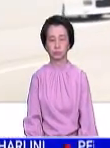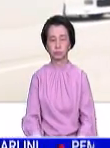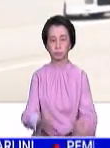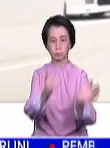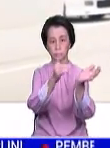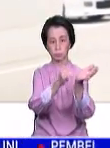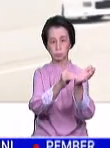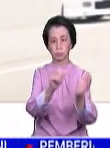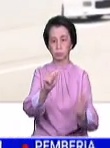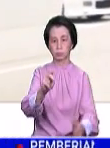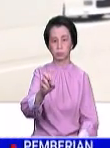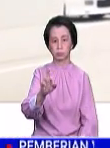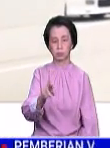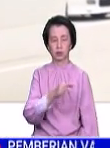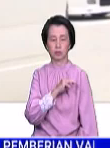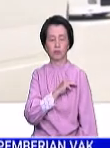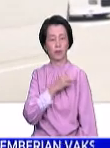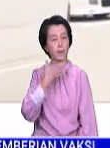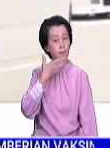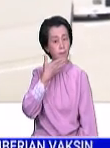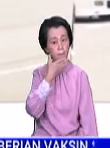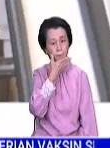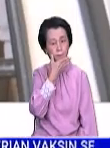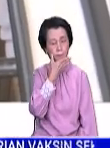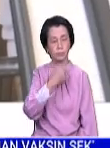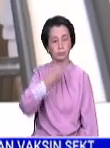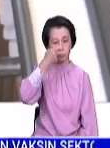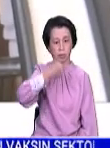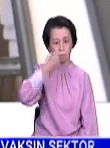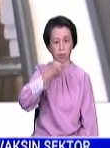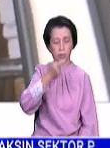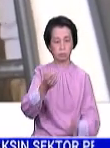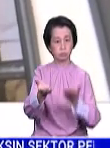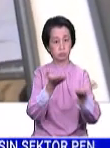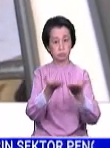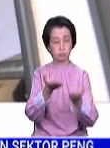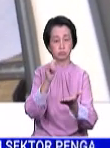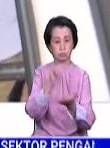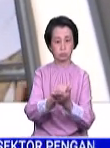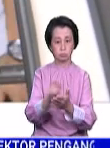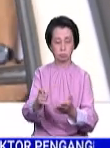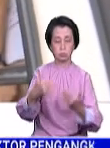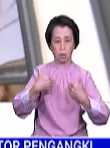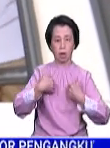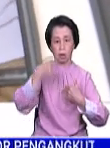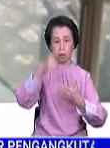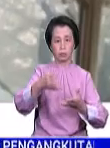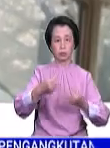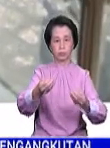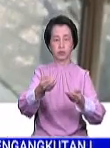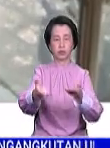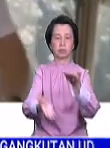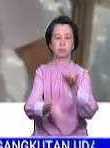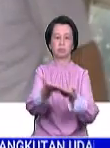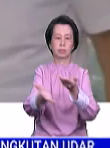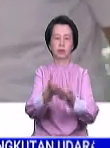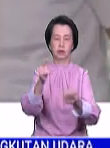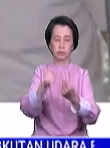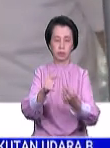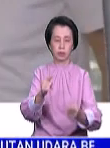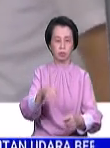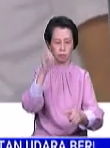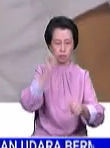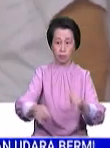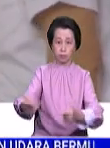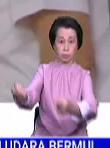Dr. Anwar yang juga Menteri Muda Kesihatan Awam dan Perumahan berkata perkhidmatan tersebut diwujudkan adalah untuk memberi kemudahan kepada yang tidak